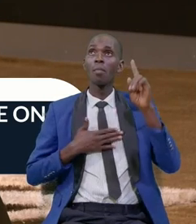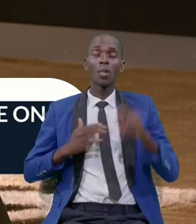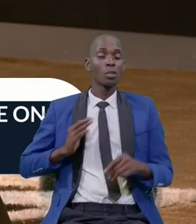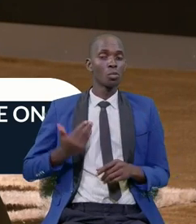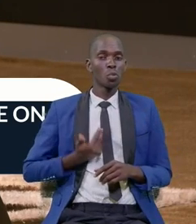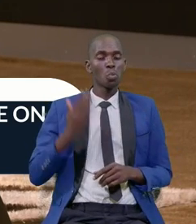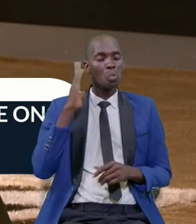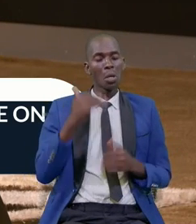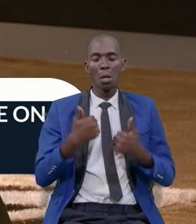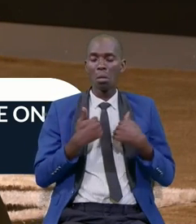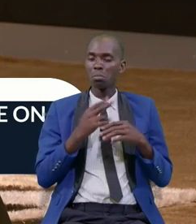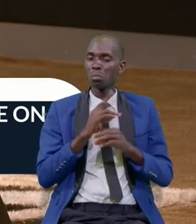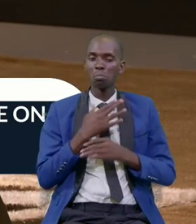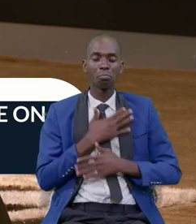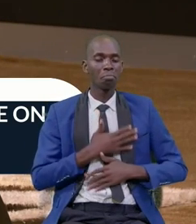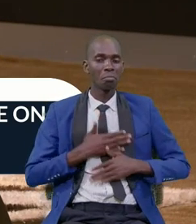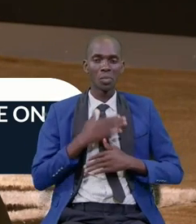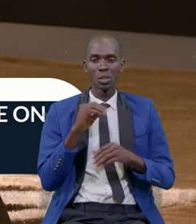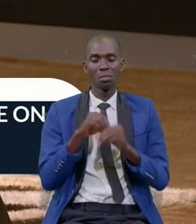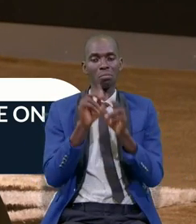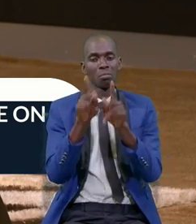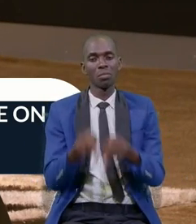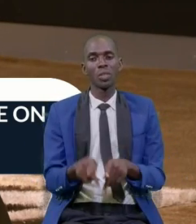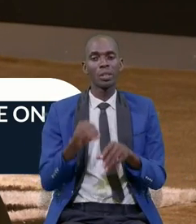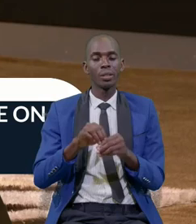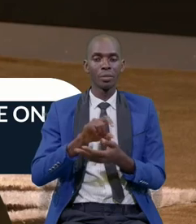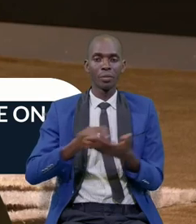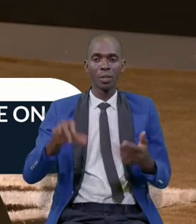pas plaisir en lui.